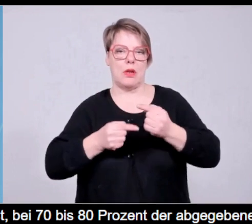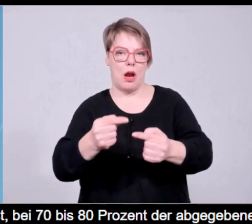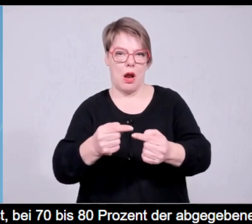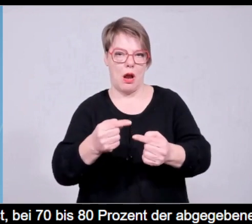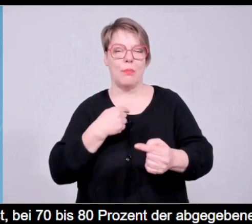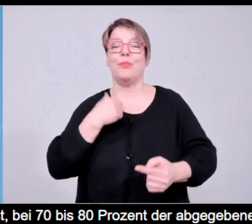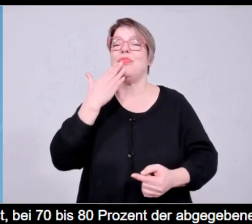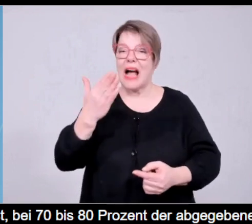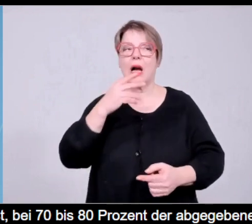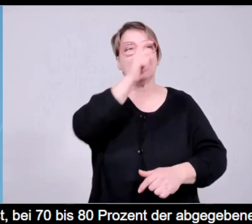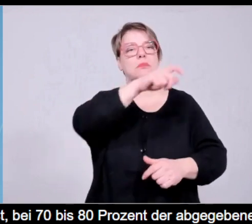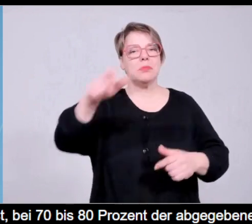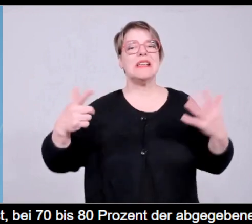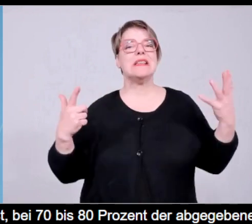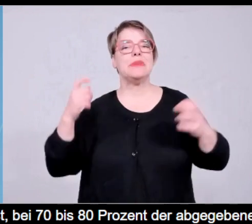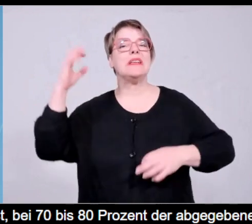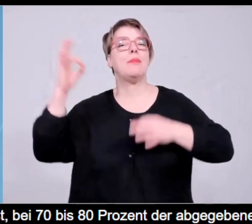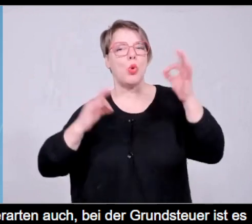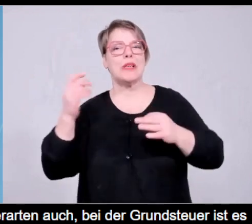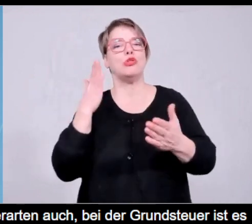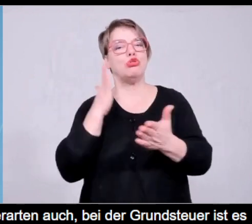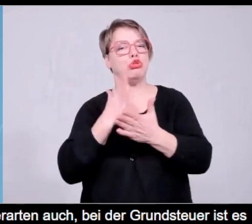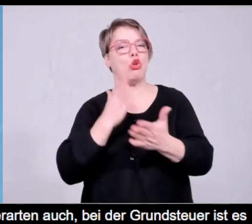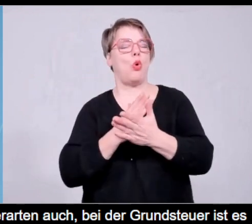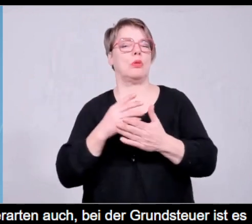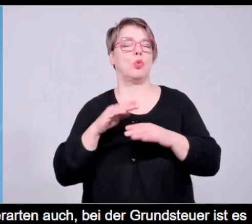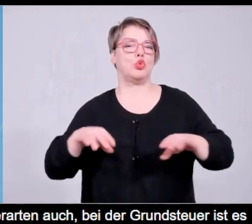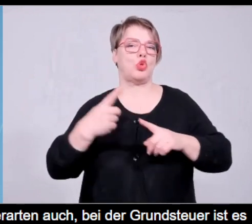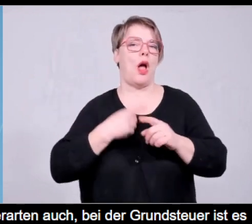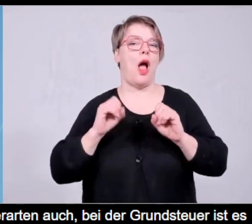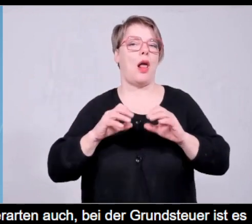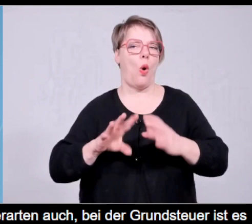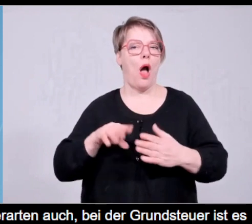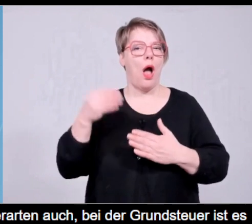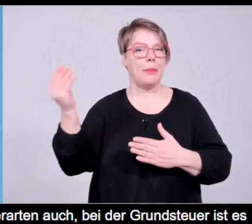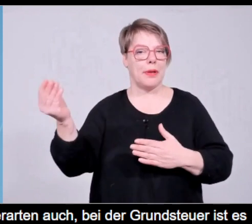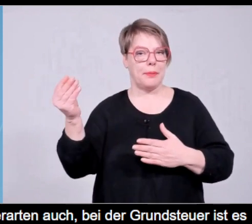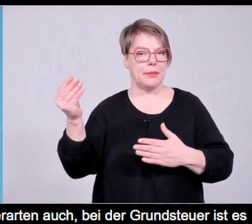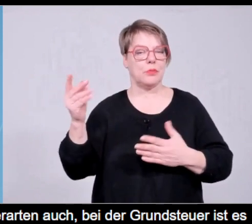einfach in der Zeit, neben all dem, was sonst noch zu erledigen ist, die Grundsteuer